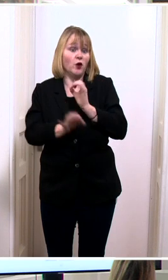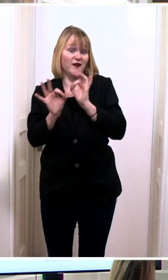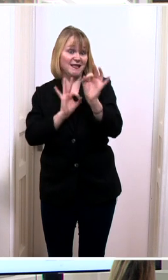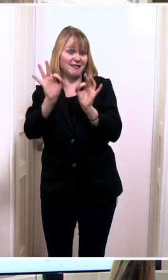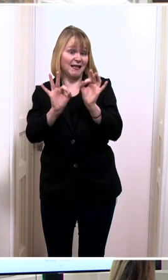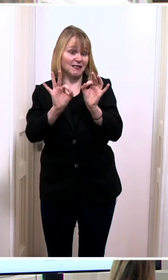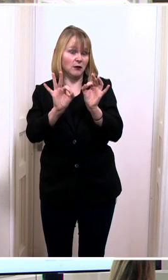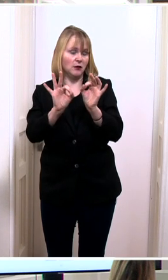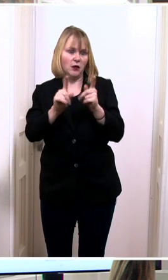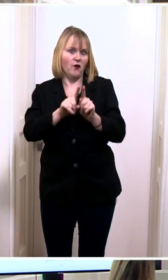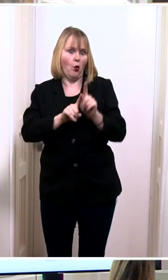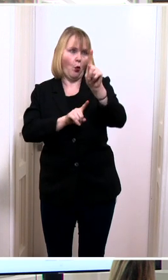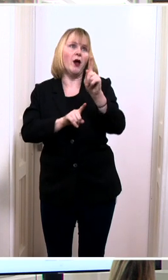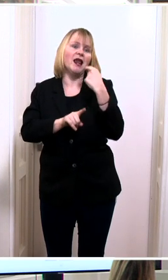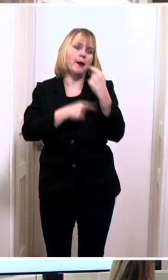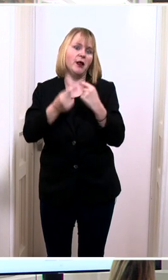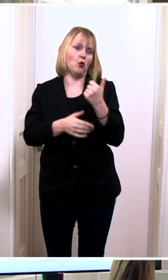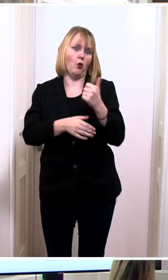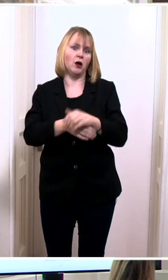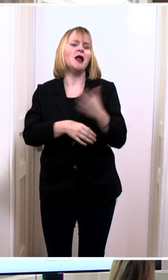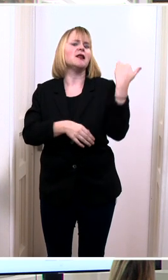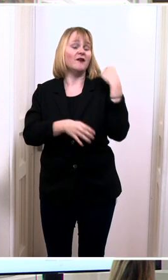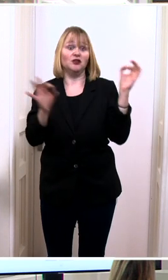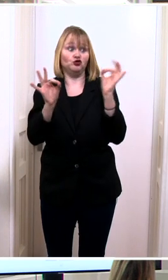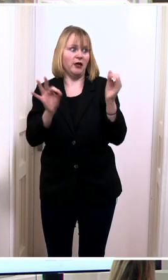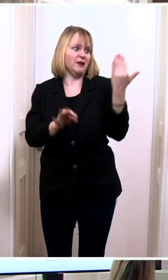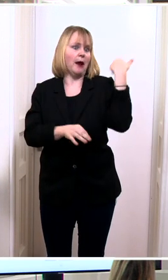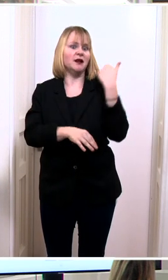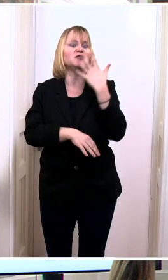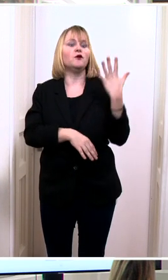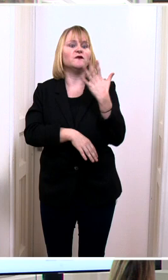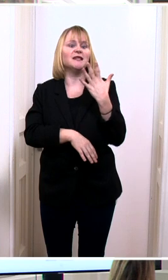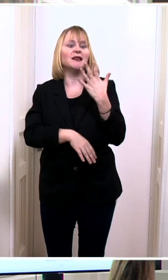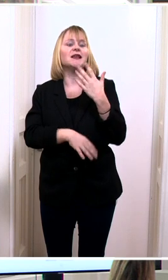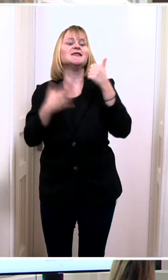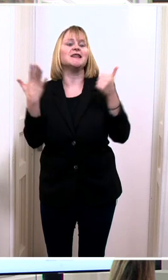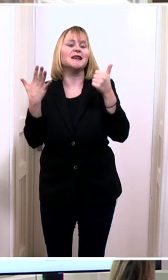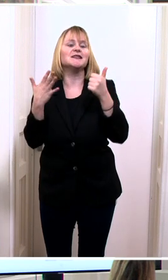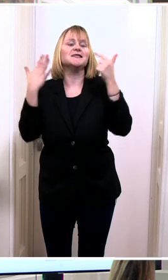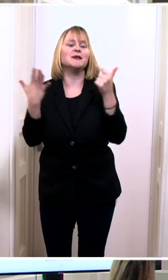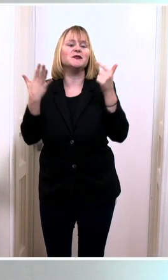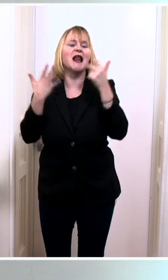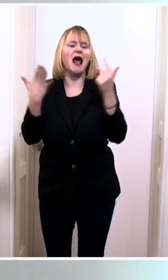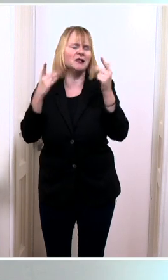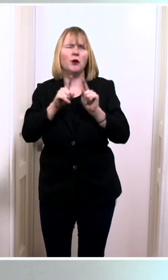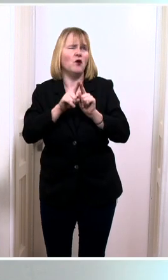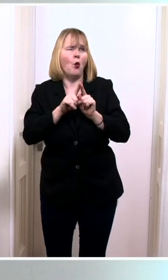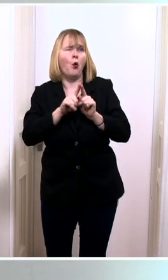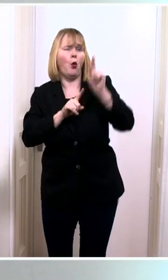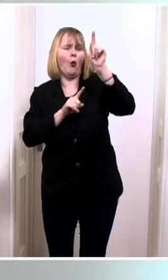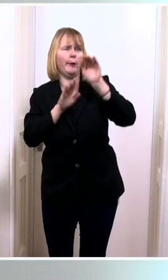schlimm scheint es offenbar gewesen zu sein, so um den 15., 16., 17., 18., weil wir den Riesenpeak hatten